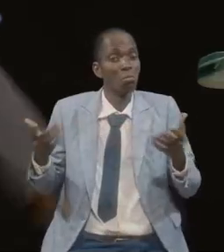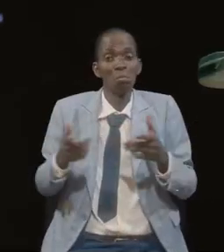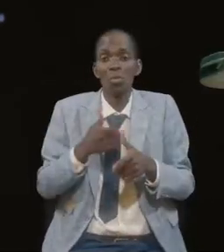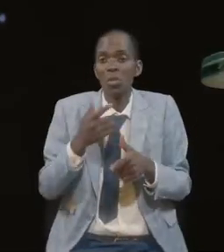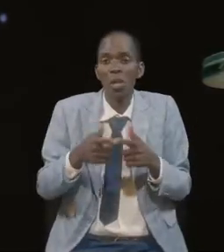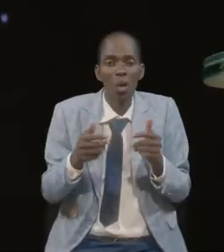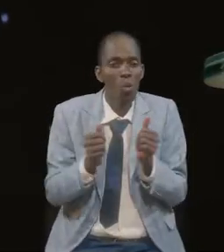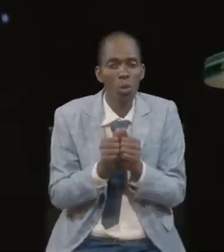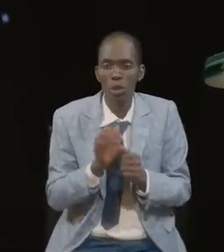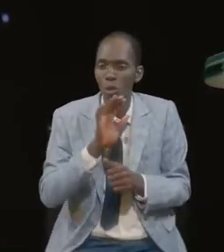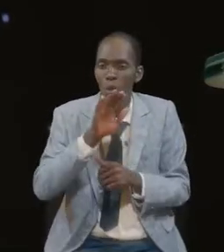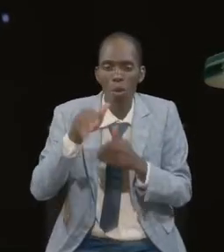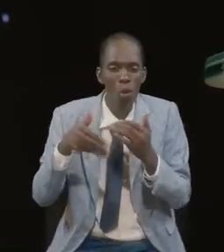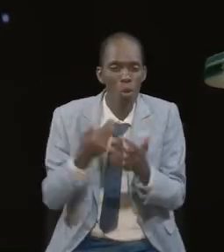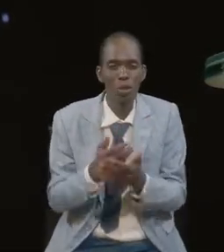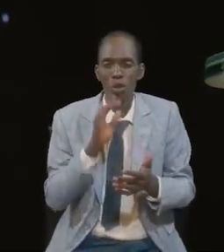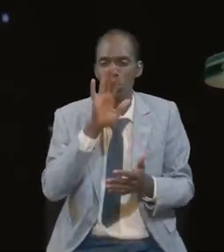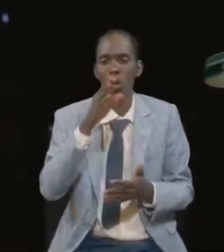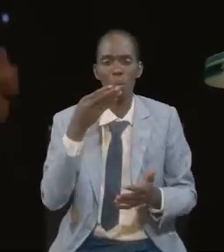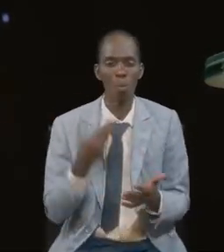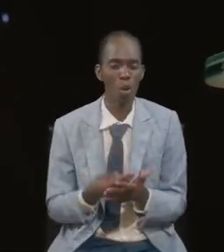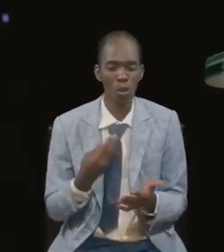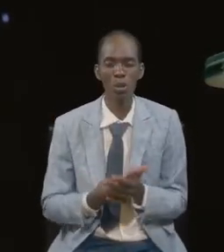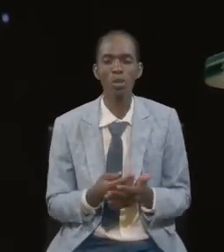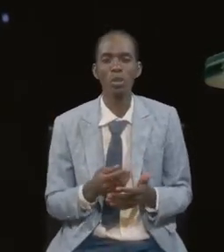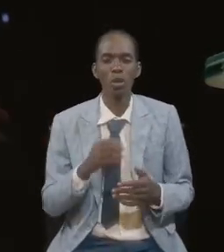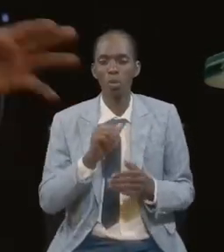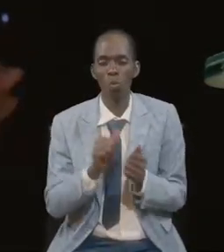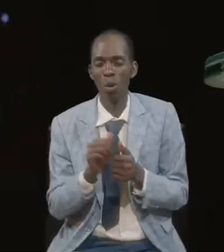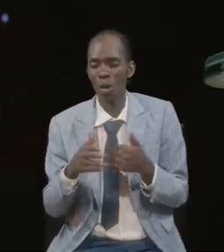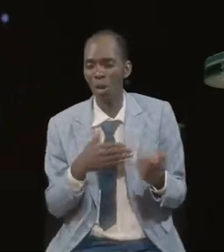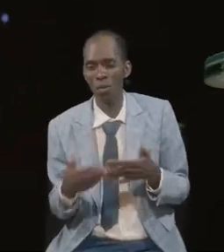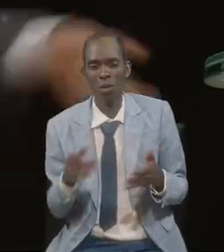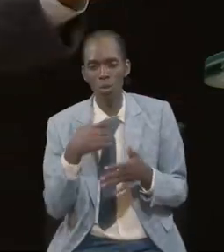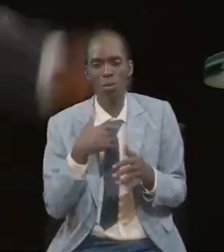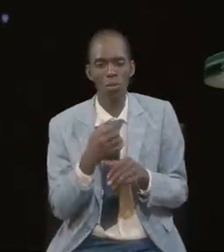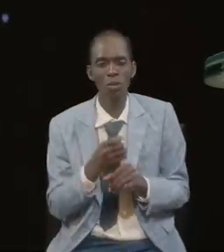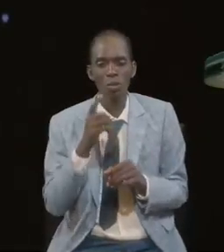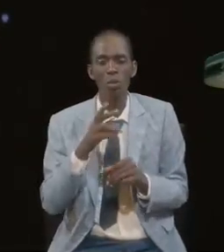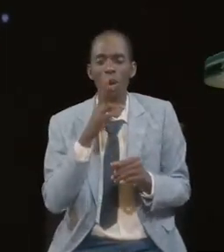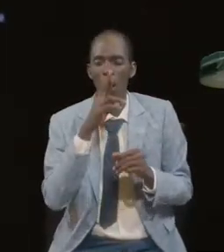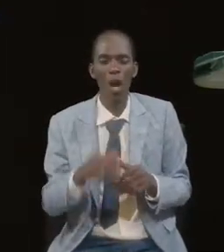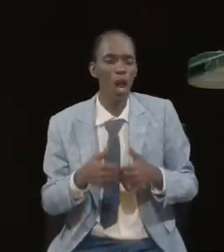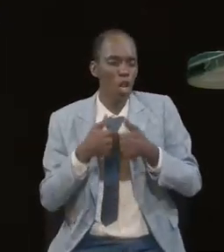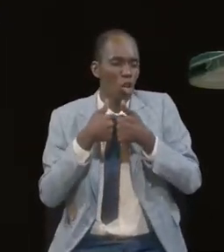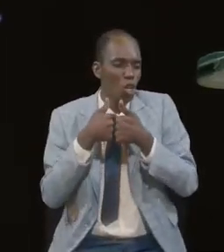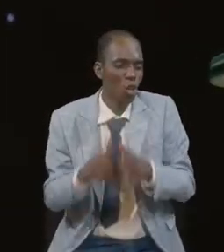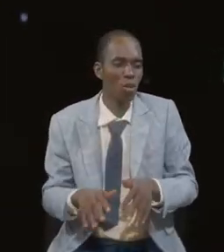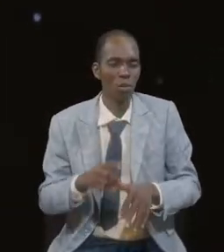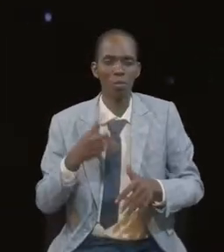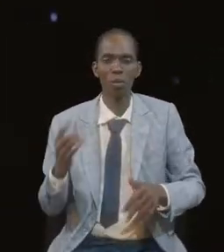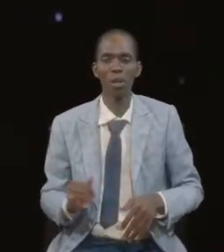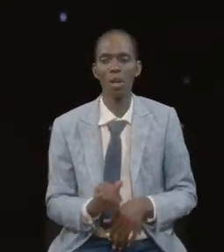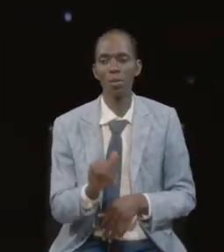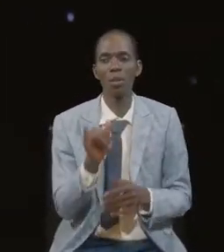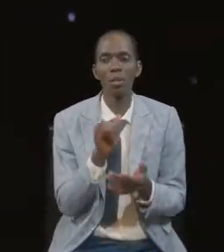et tout ce que tu achètes et ce que tu vends, tu es perdu. Tu es perdu, condamné pour toujours.